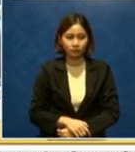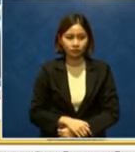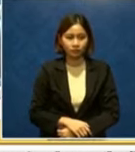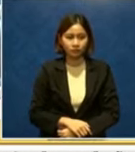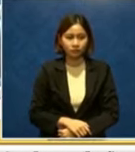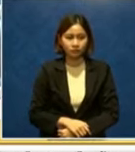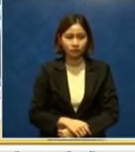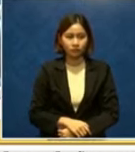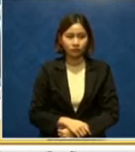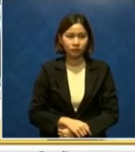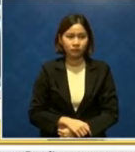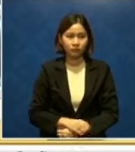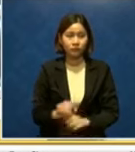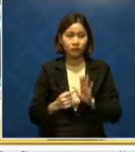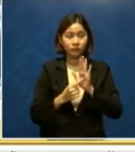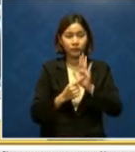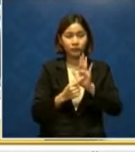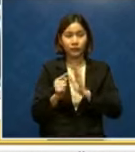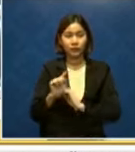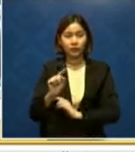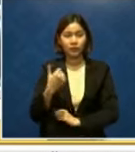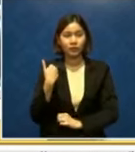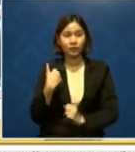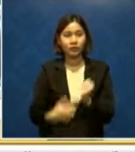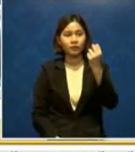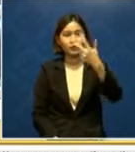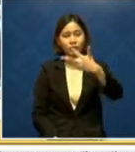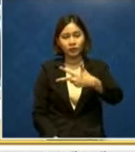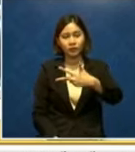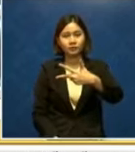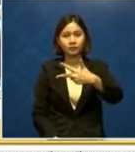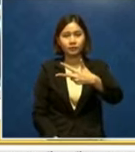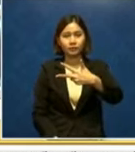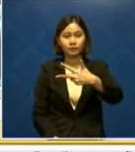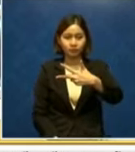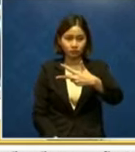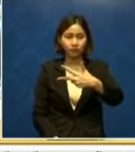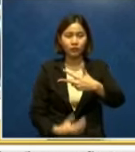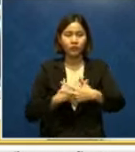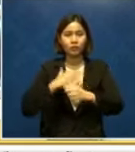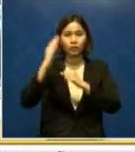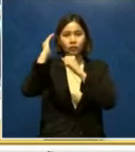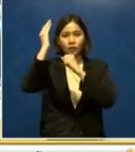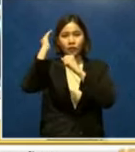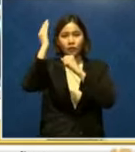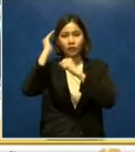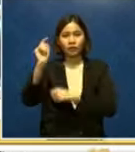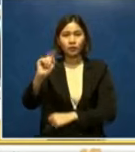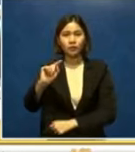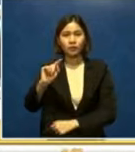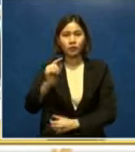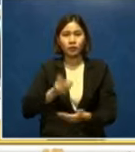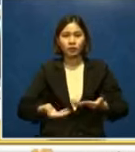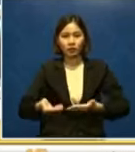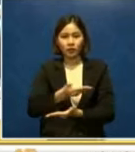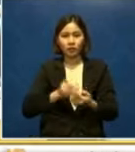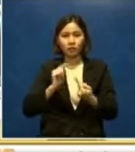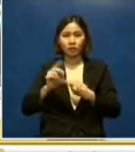ครับผมยกตัวอย่างอีกสัก 3เคสครับท่านประธานผมเคยอภิปรายแล้วก็เคยหารือกับท่าน